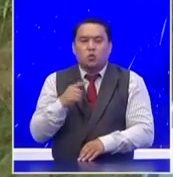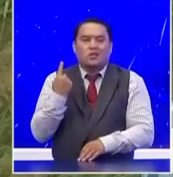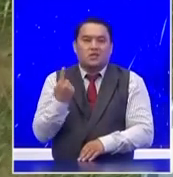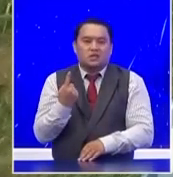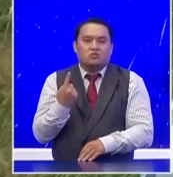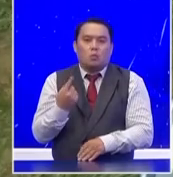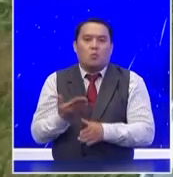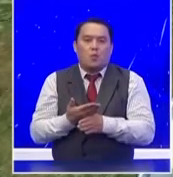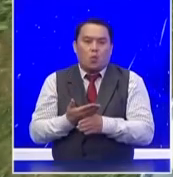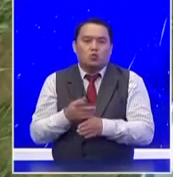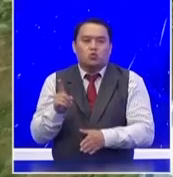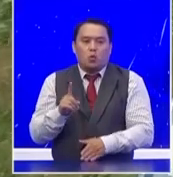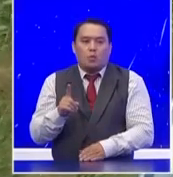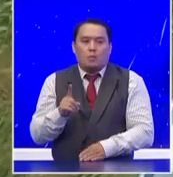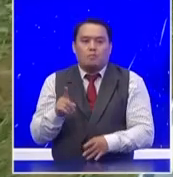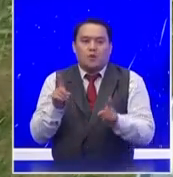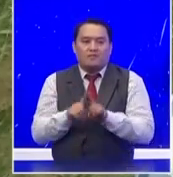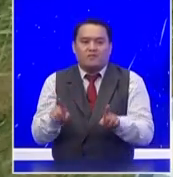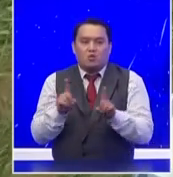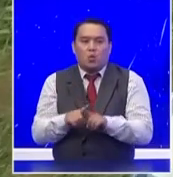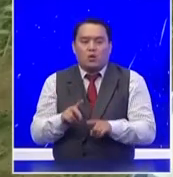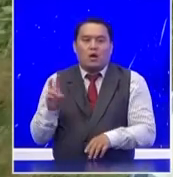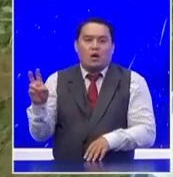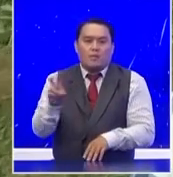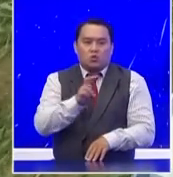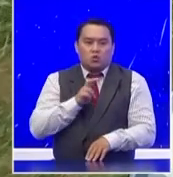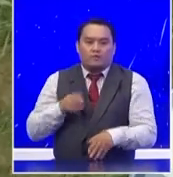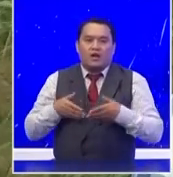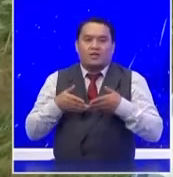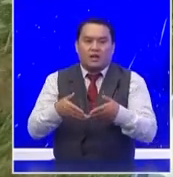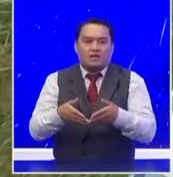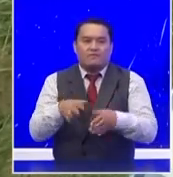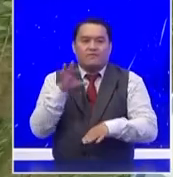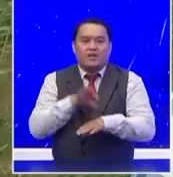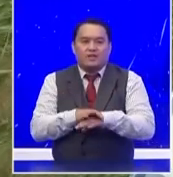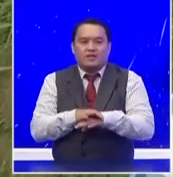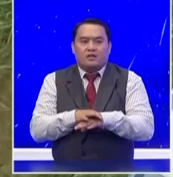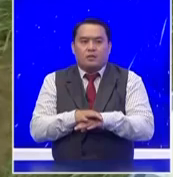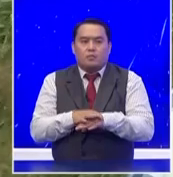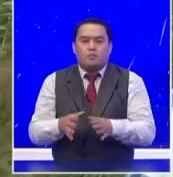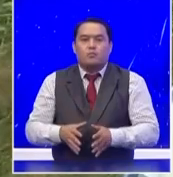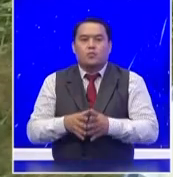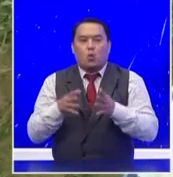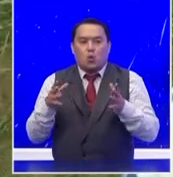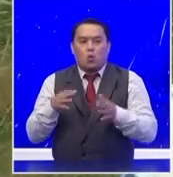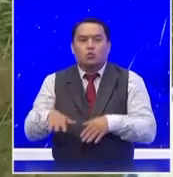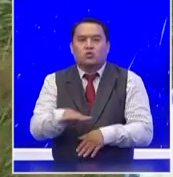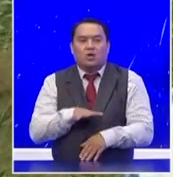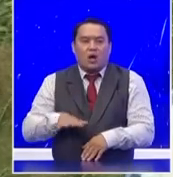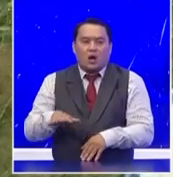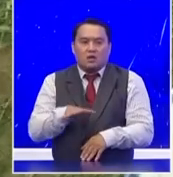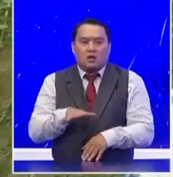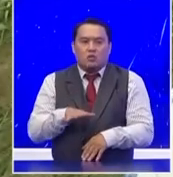мы могли им помочь – мы повторно обошли данный канал, выявили наиболее участки